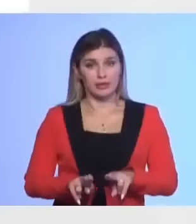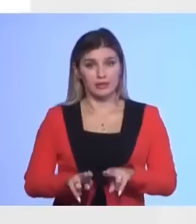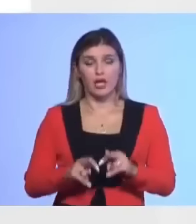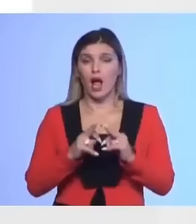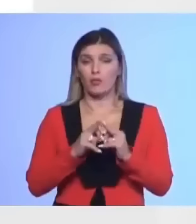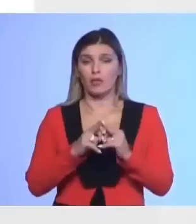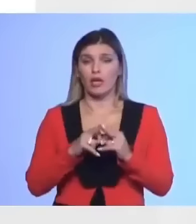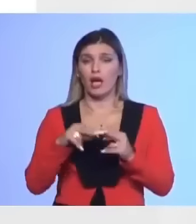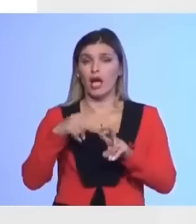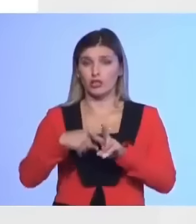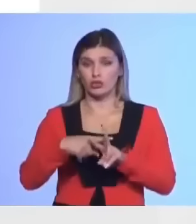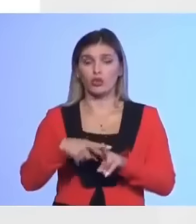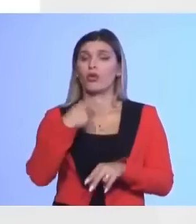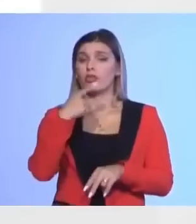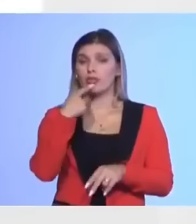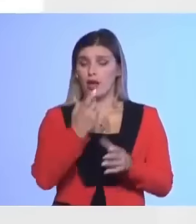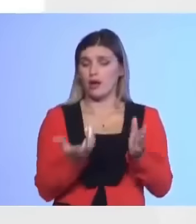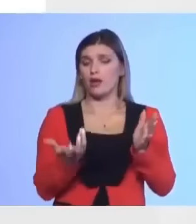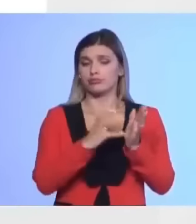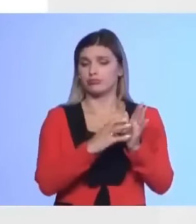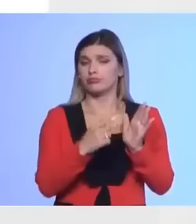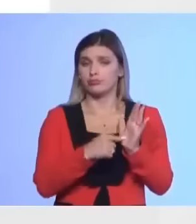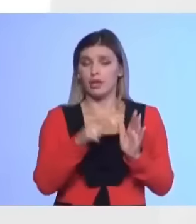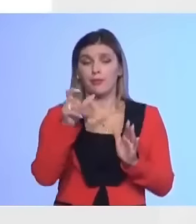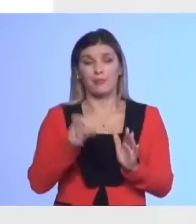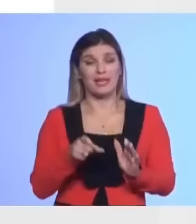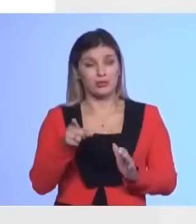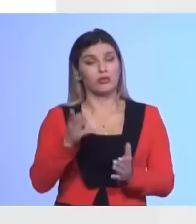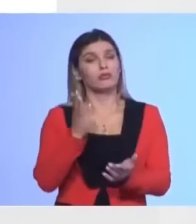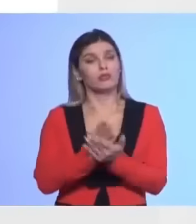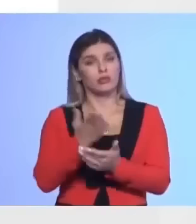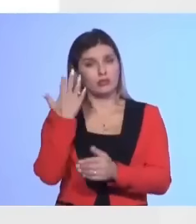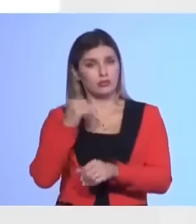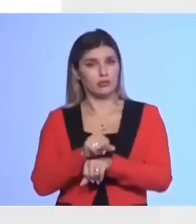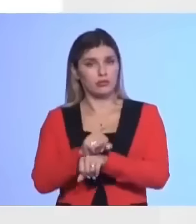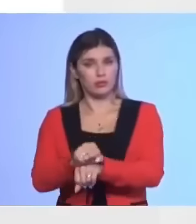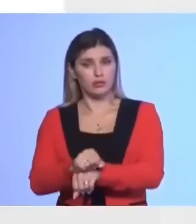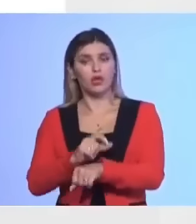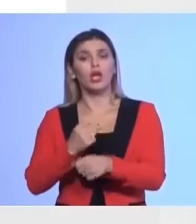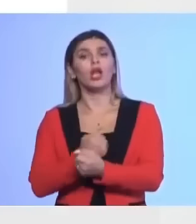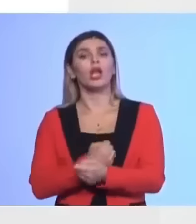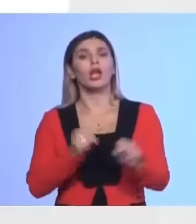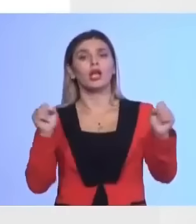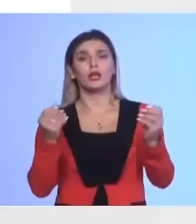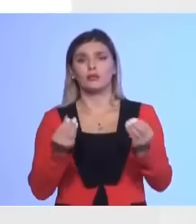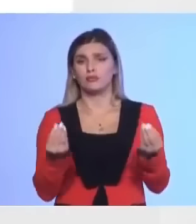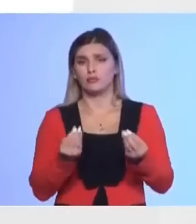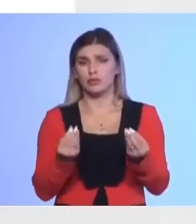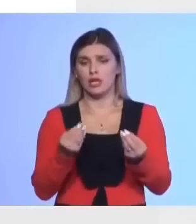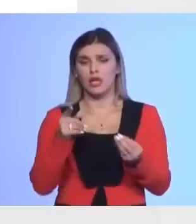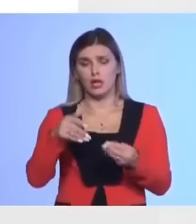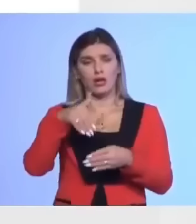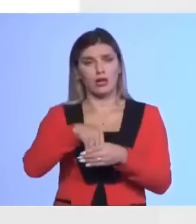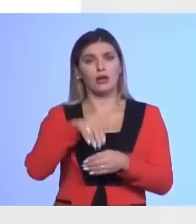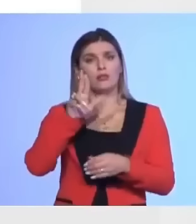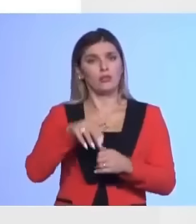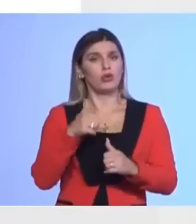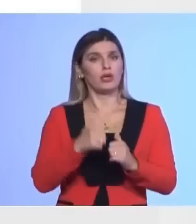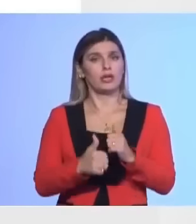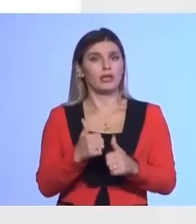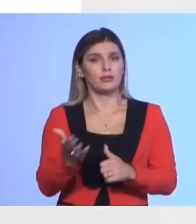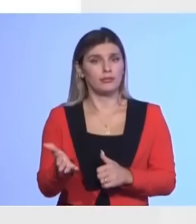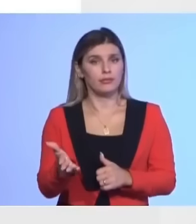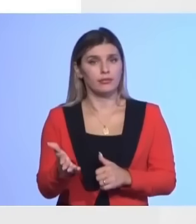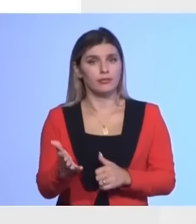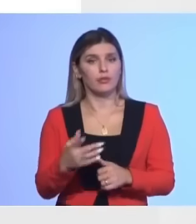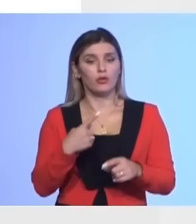Haxhiu ka shkruar se personi i dyshuar kishte qenë në mbajtje, por ishte liruar ani pse ishte recidivist dhe sapo është lënë i lirë